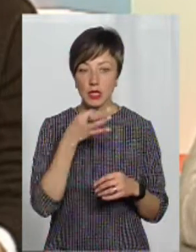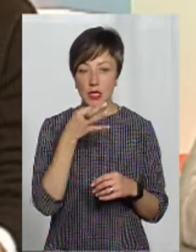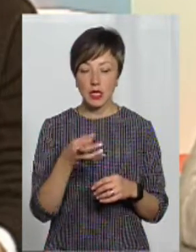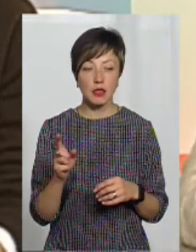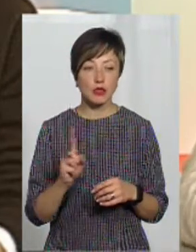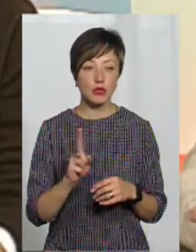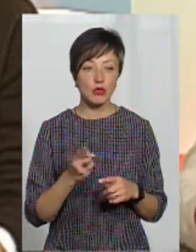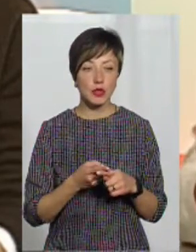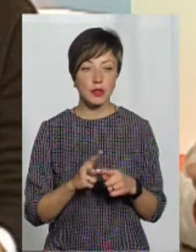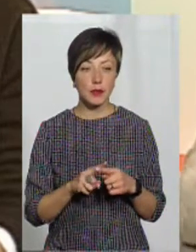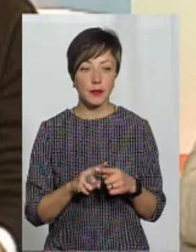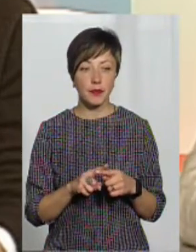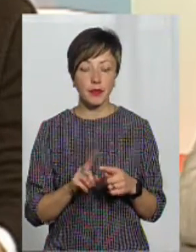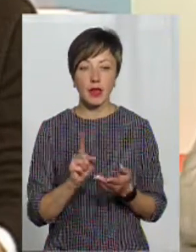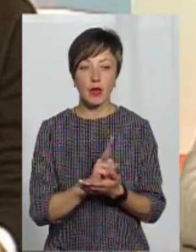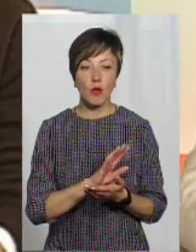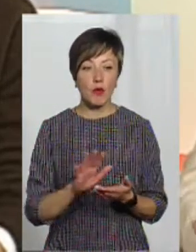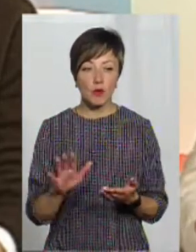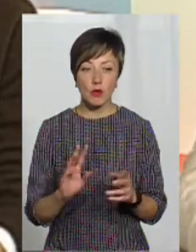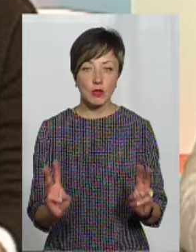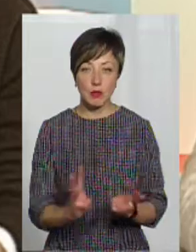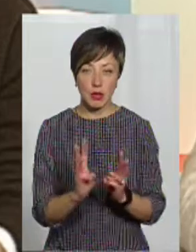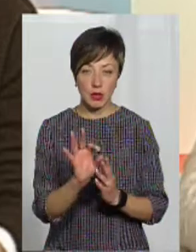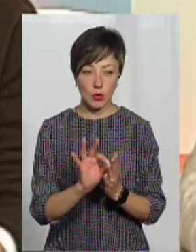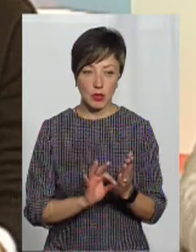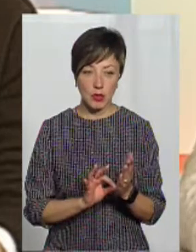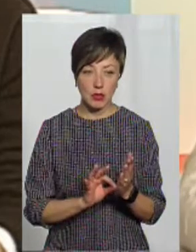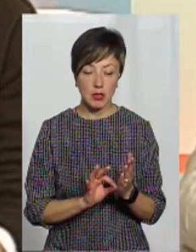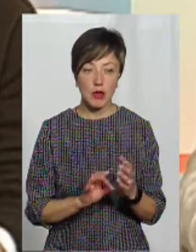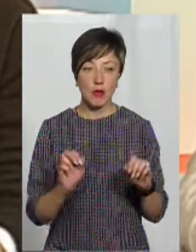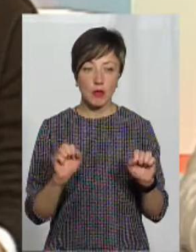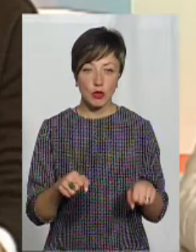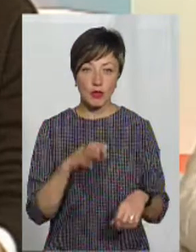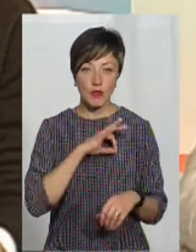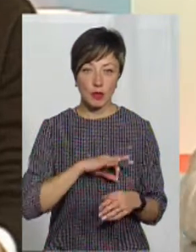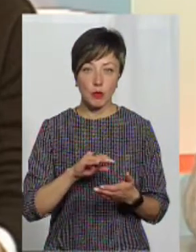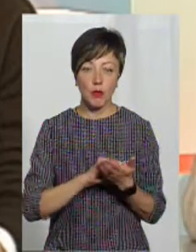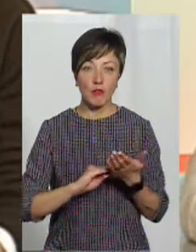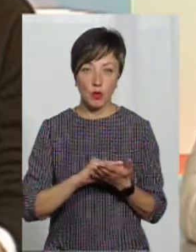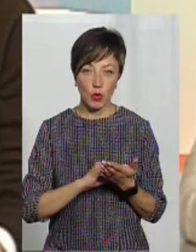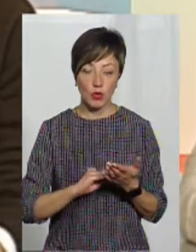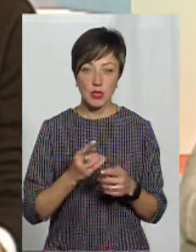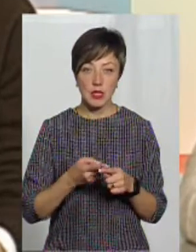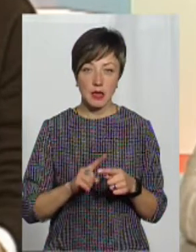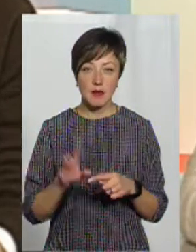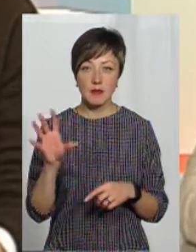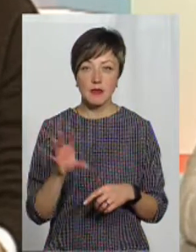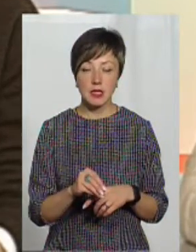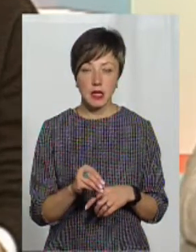їм, що це, ну, не обов'язково ж це спалити одразу, цього позбутися. Це можна використати повторно. Це ж